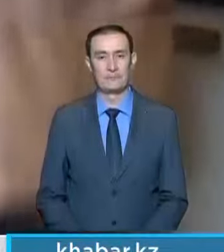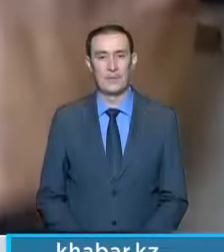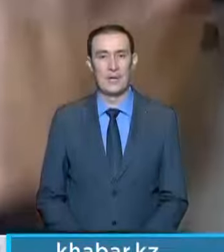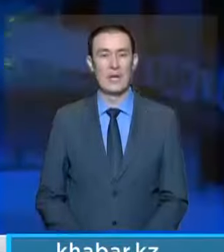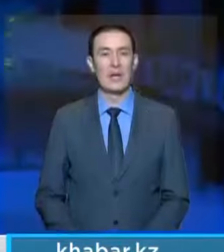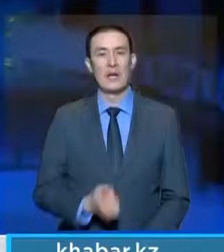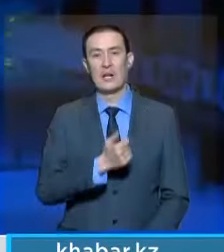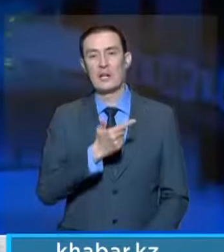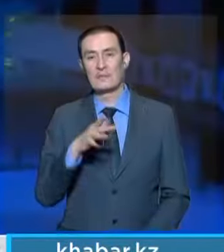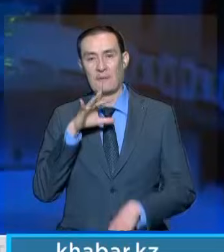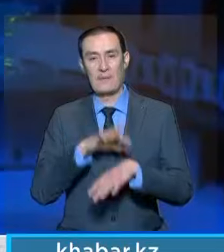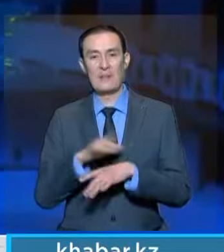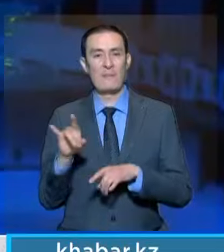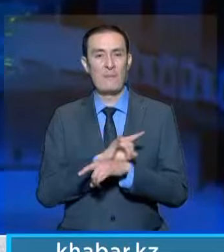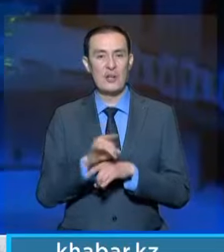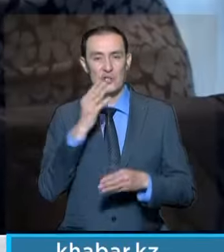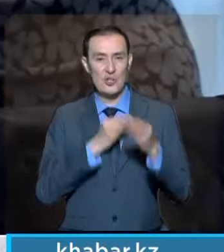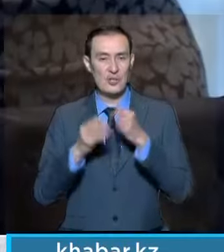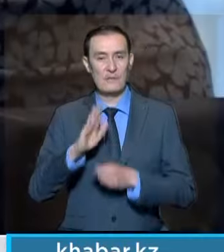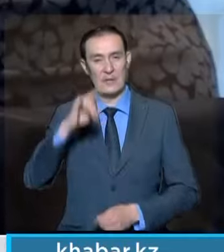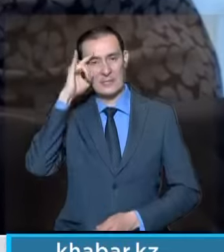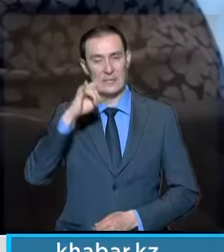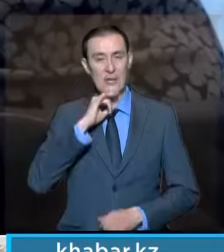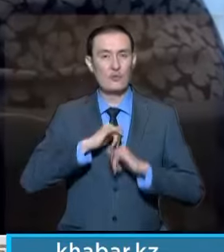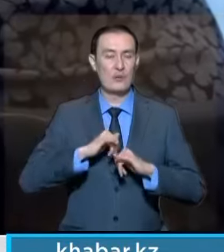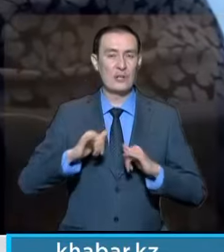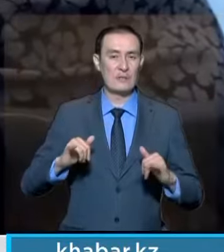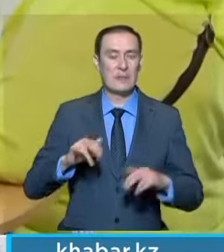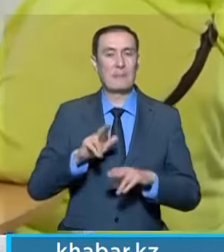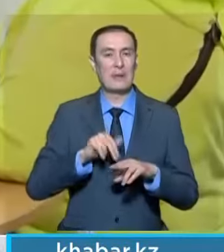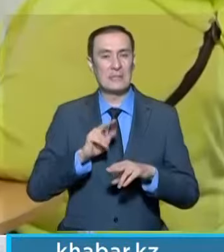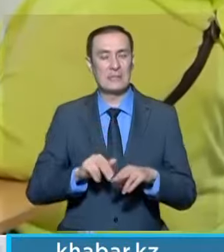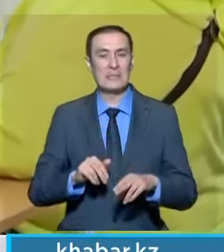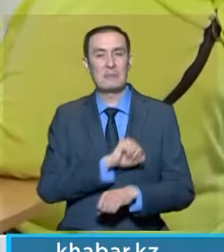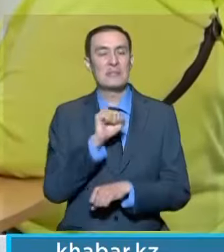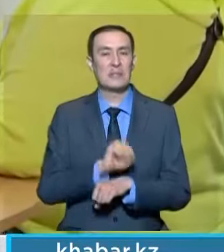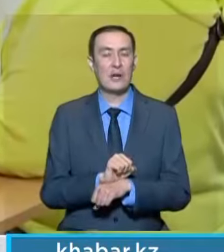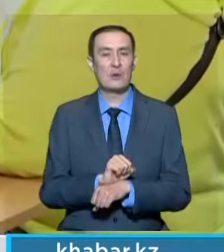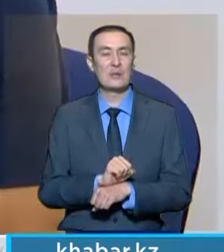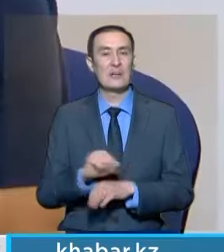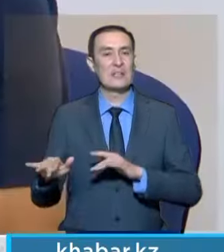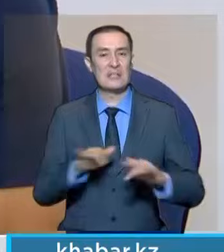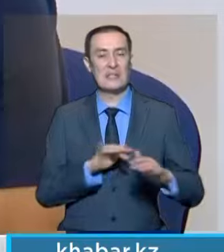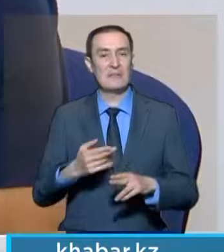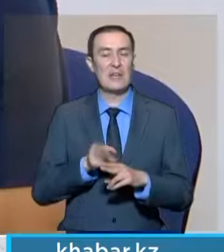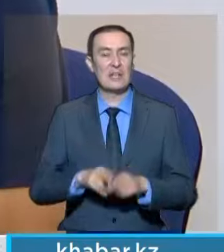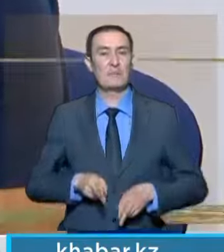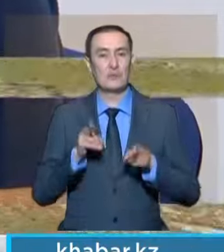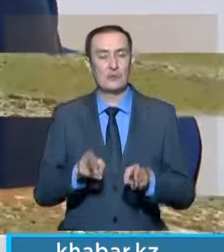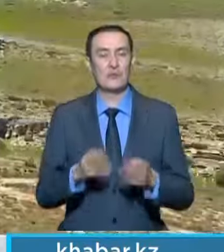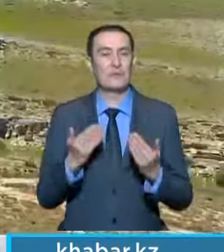Мошенники не дремлют. Количество фактов мошенничества в стране продолжает расти. Как полицейские пресекают действия злоумышленников?